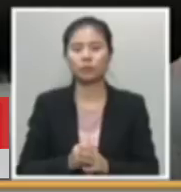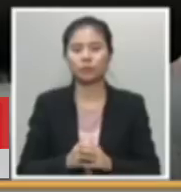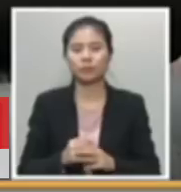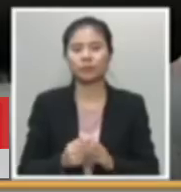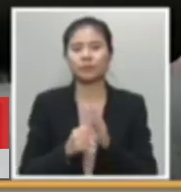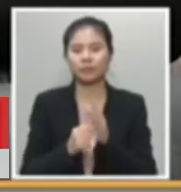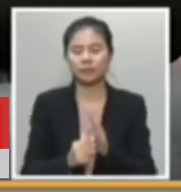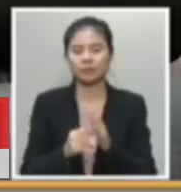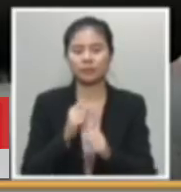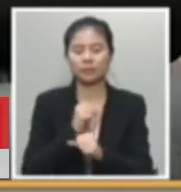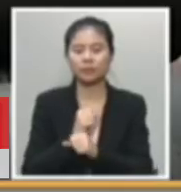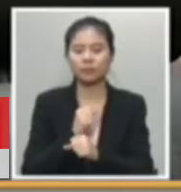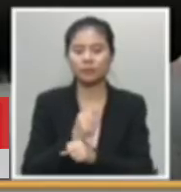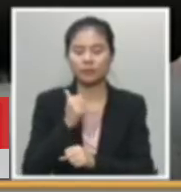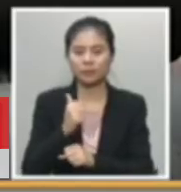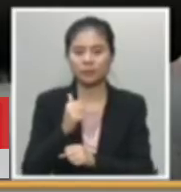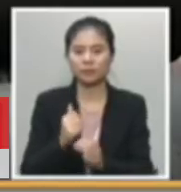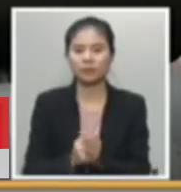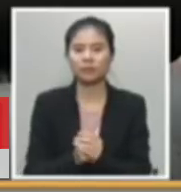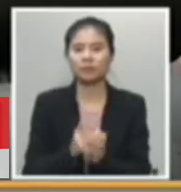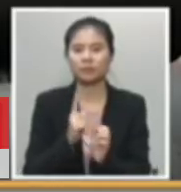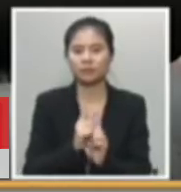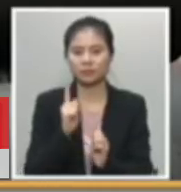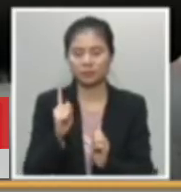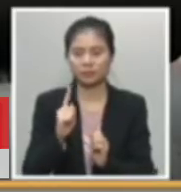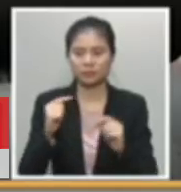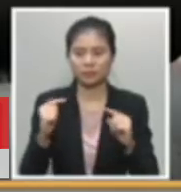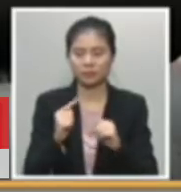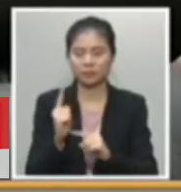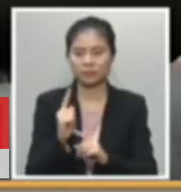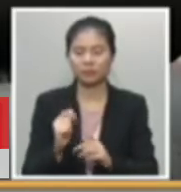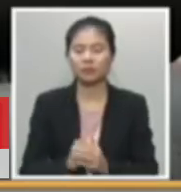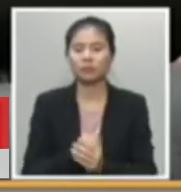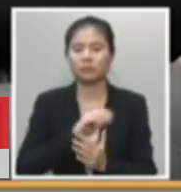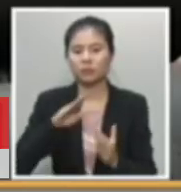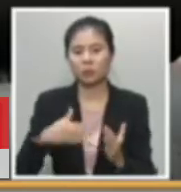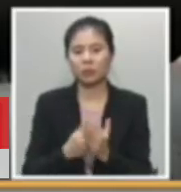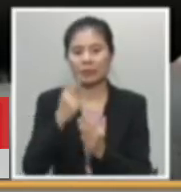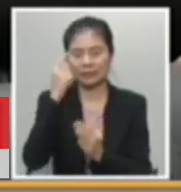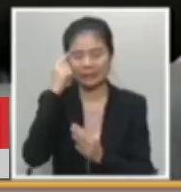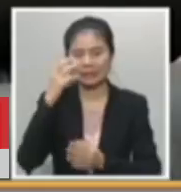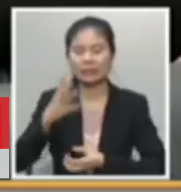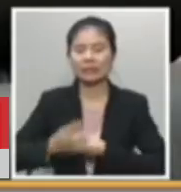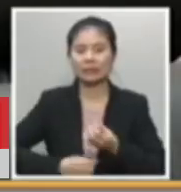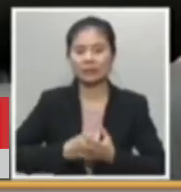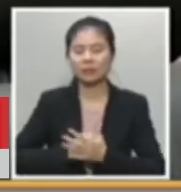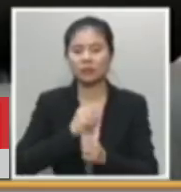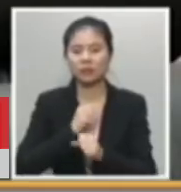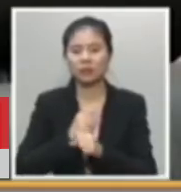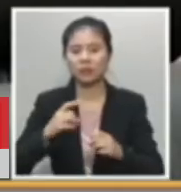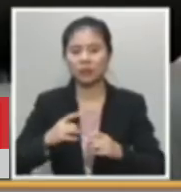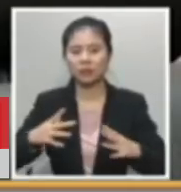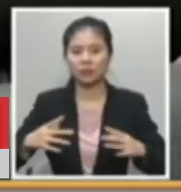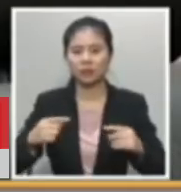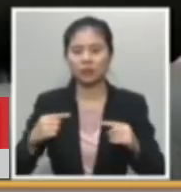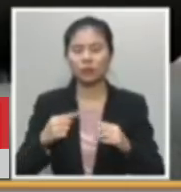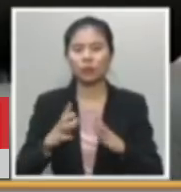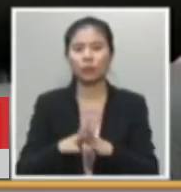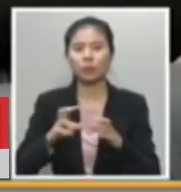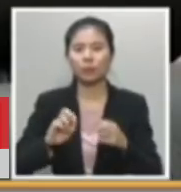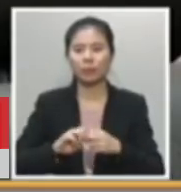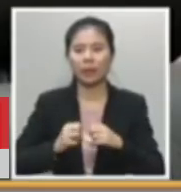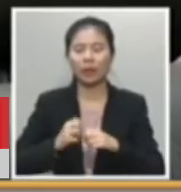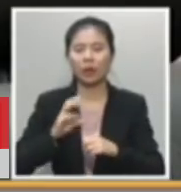ได้นะครับเรื่องแรกสุดนะครับทุกคนมีความเห็นสอดรับกันแล้วว่าไม่สอดคล้องกับปัญหาของประเท